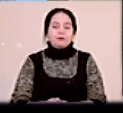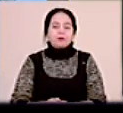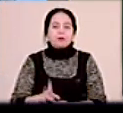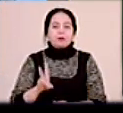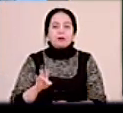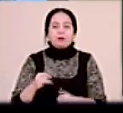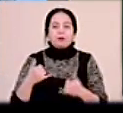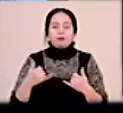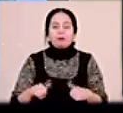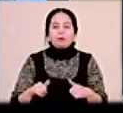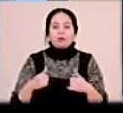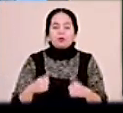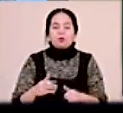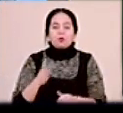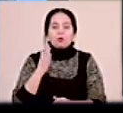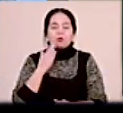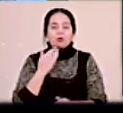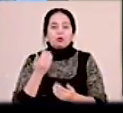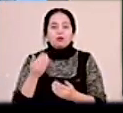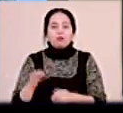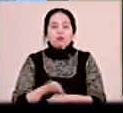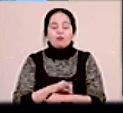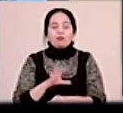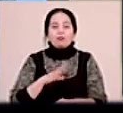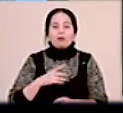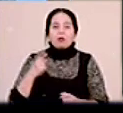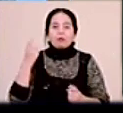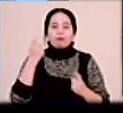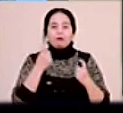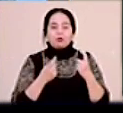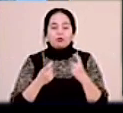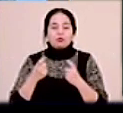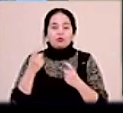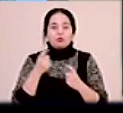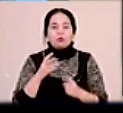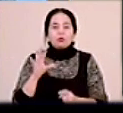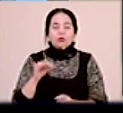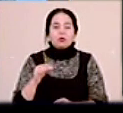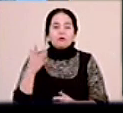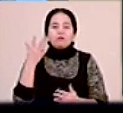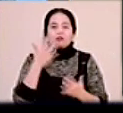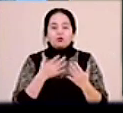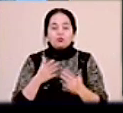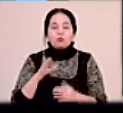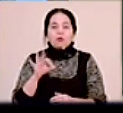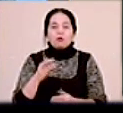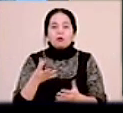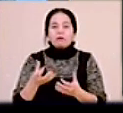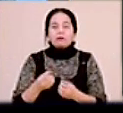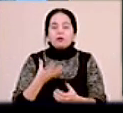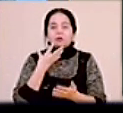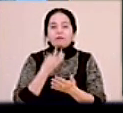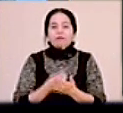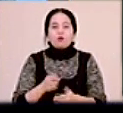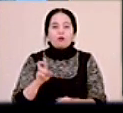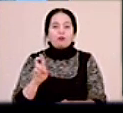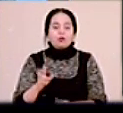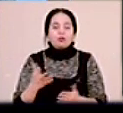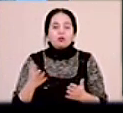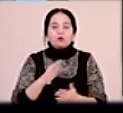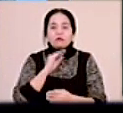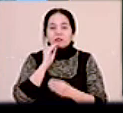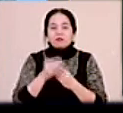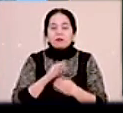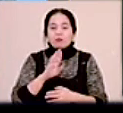На Перу, когда ее муж был опьянен и погружен в сон, она вынула свой меч, который скрывала под